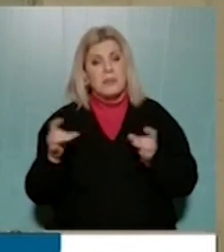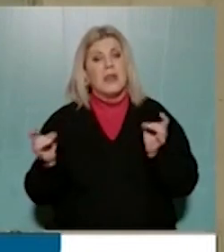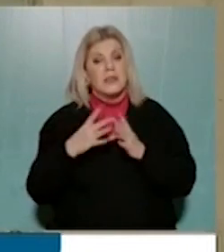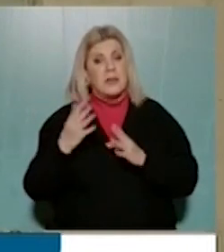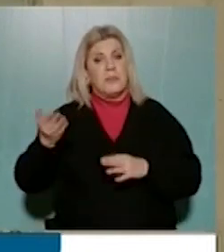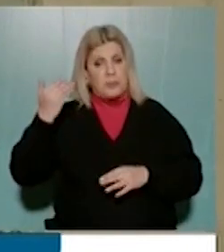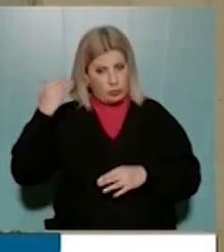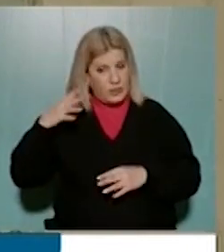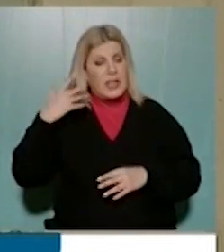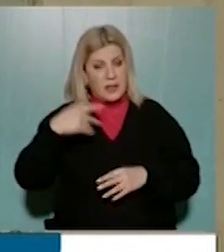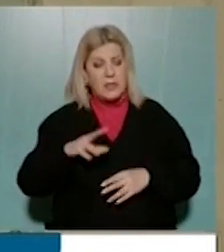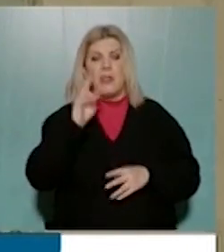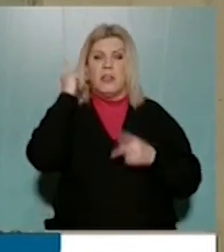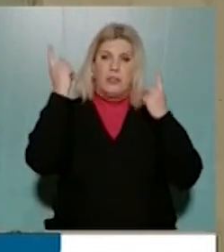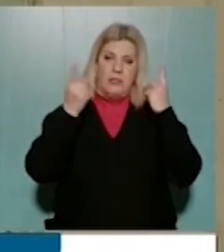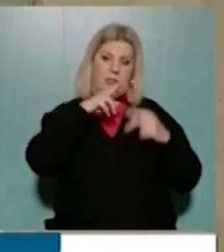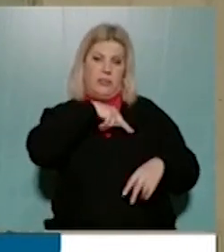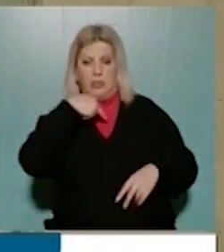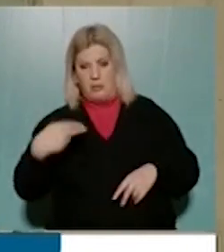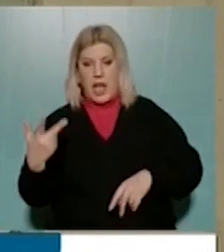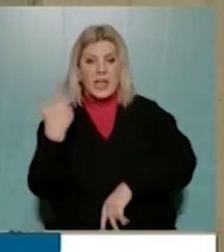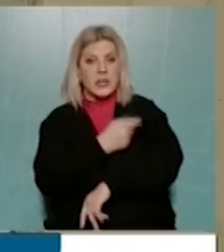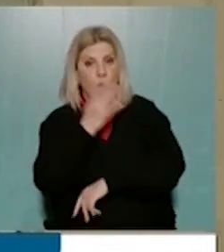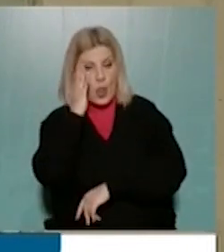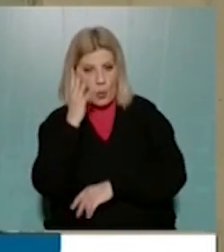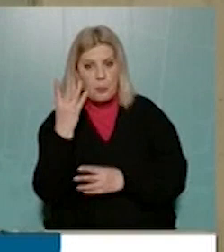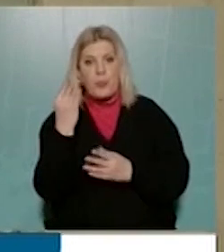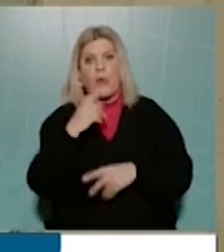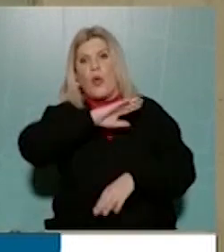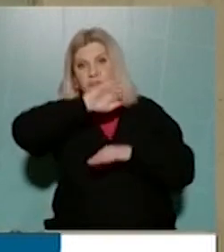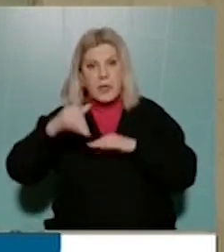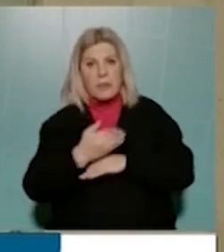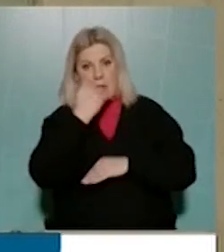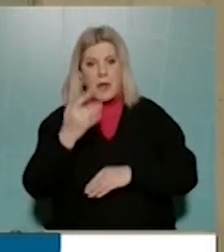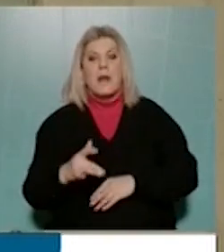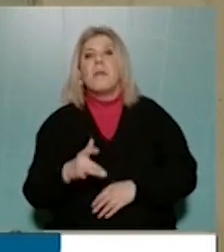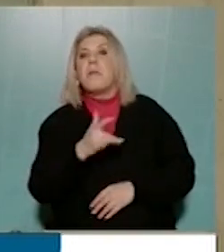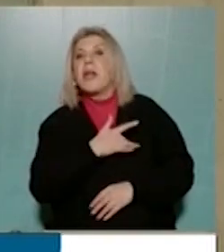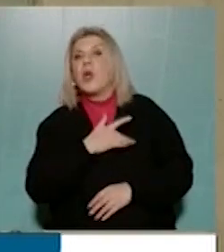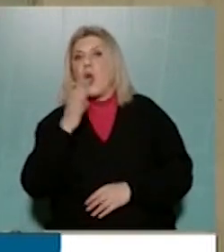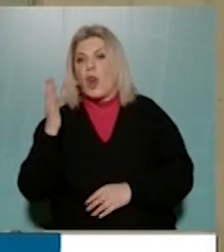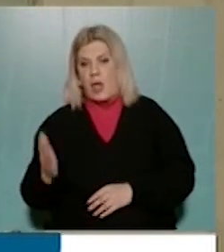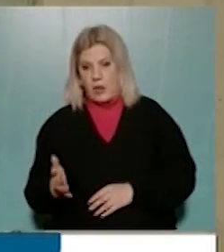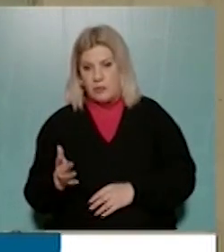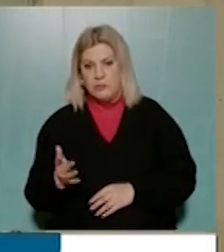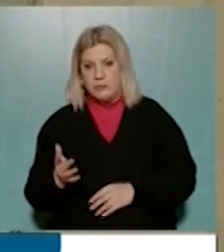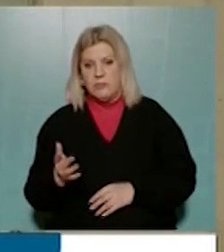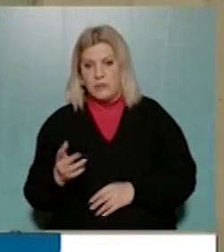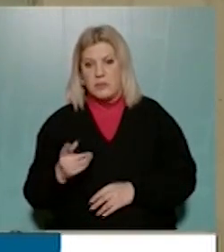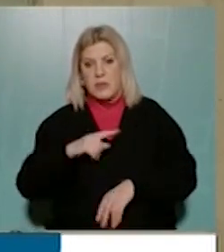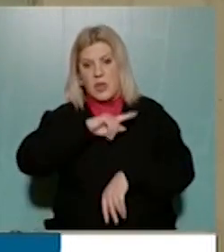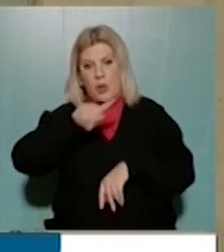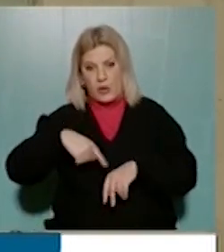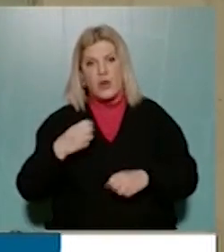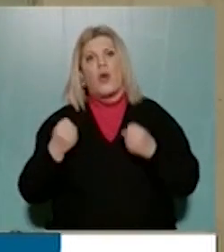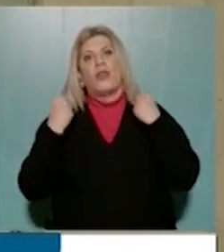είχαμε πρόσφατα την κατάρρευση της συναδέλφου αναισθησιολόγου μετά από πολλαπλές εφημερίες το παπανικολάου σκεφτείτε να χει και μ ώρα μετά να